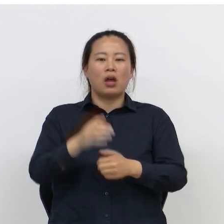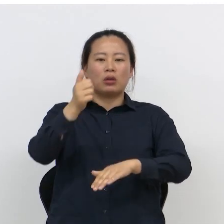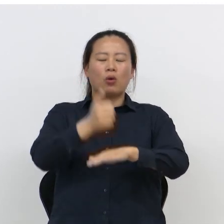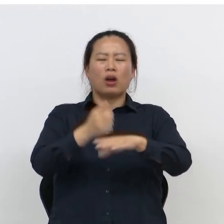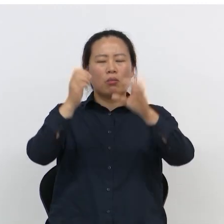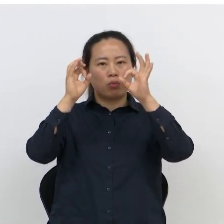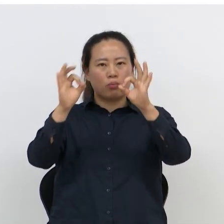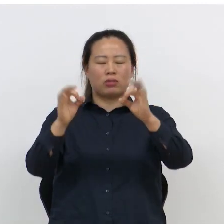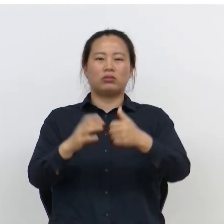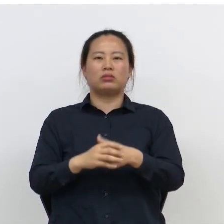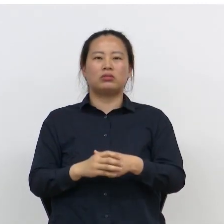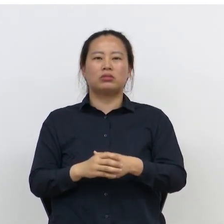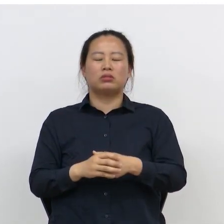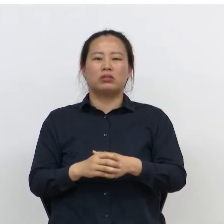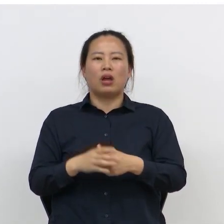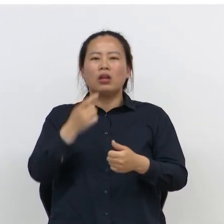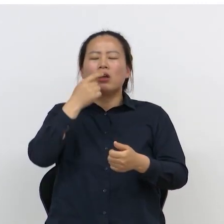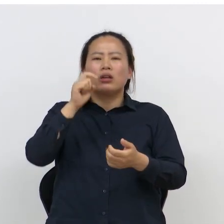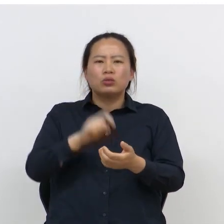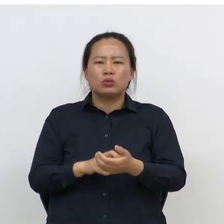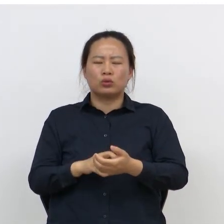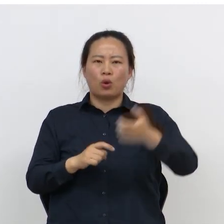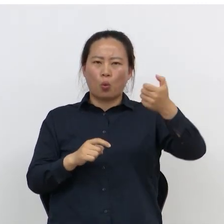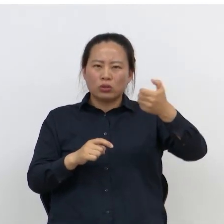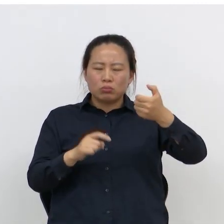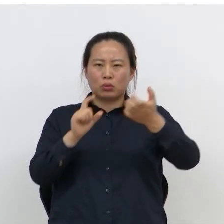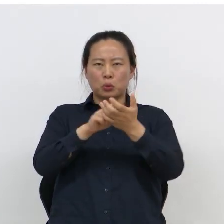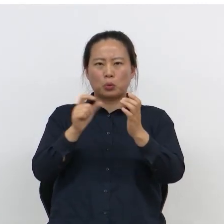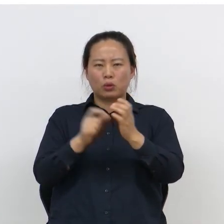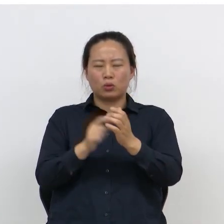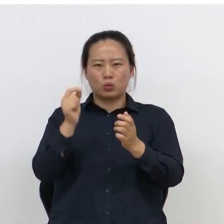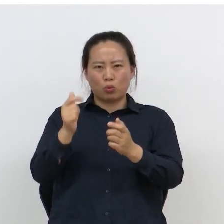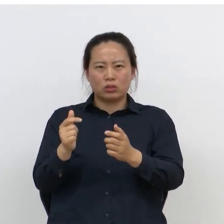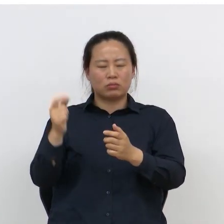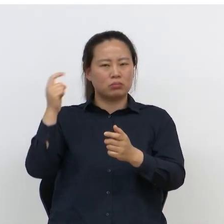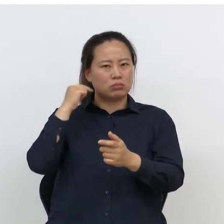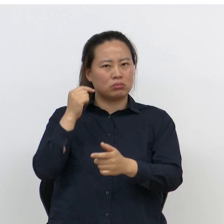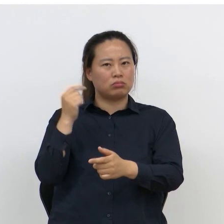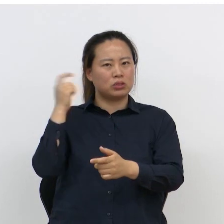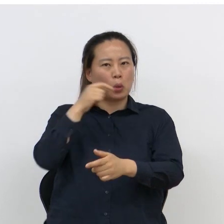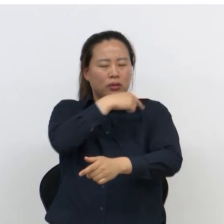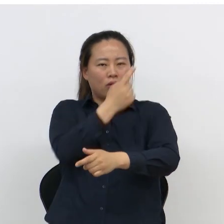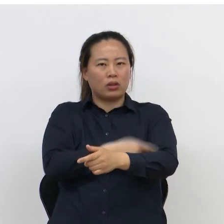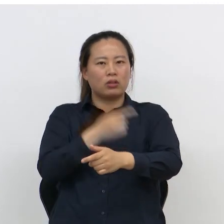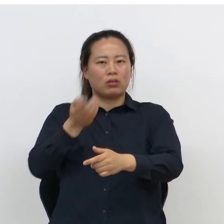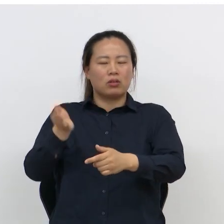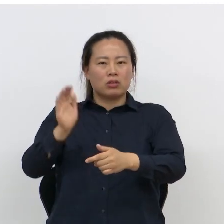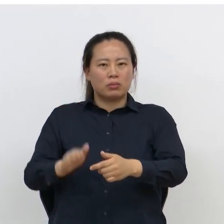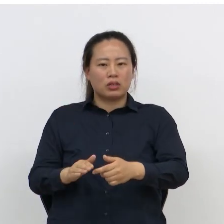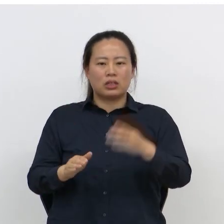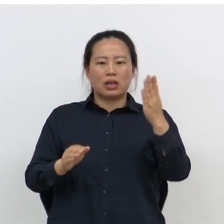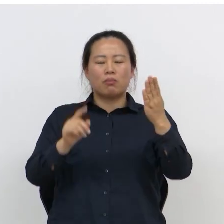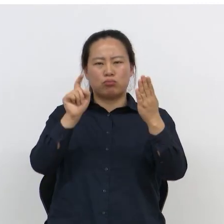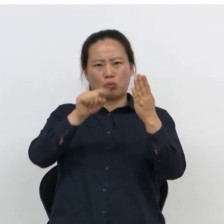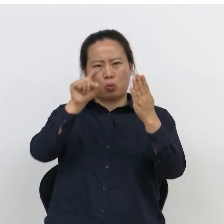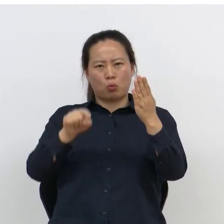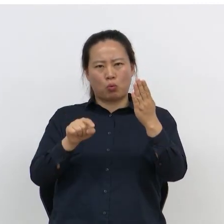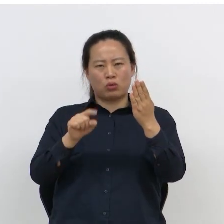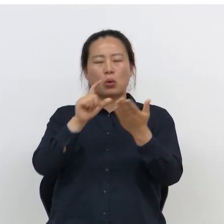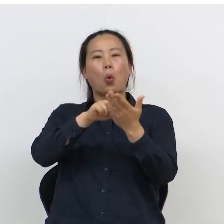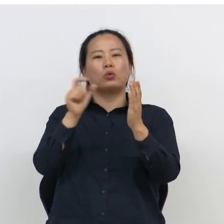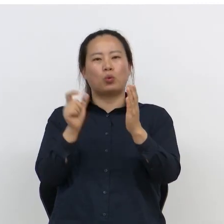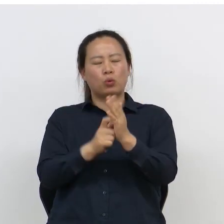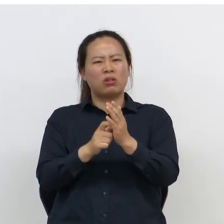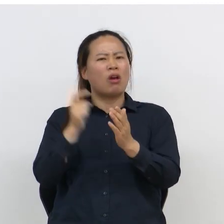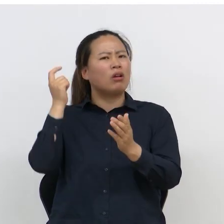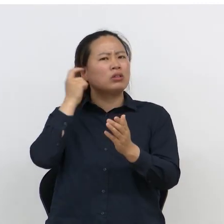보면 반수는 청력이 조금 떨어졌지만 25%는 많이 떨어졌고 4% 정도는